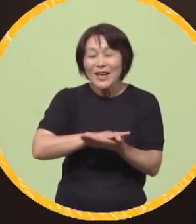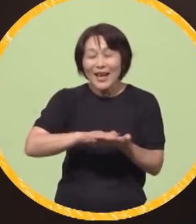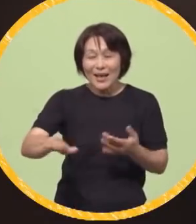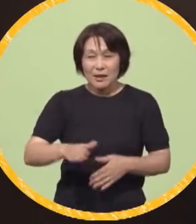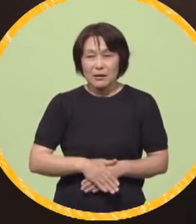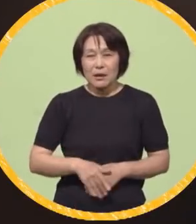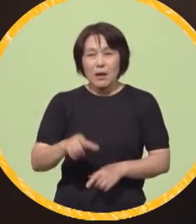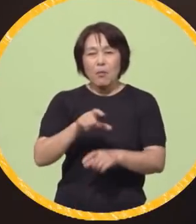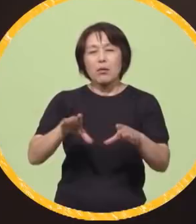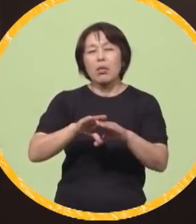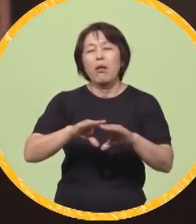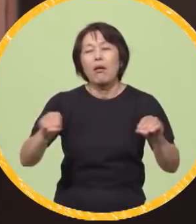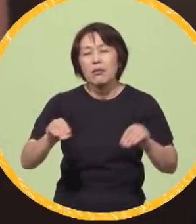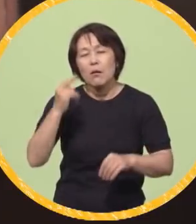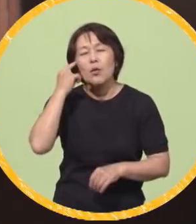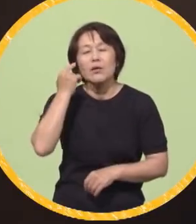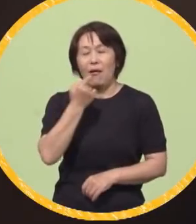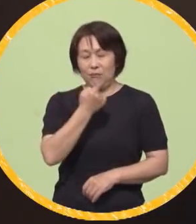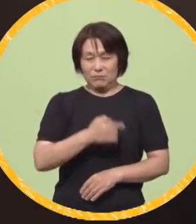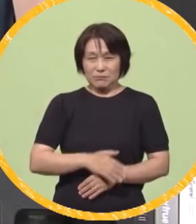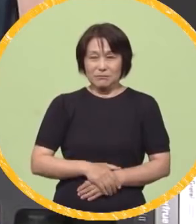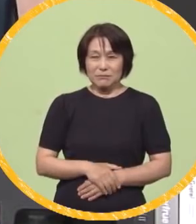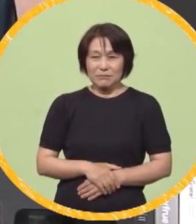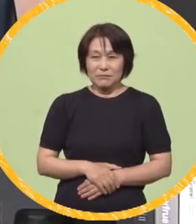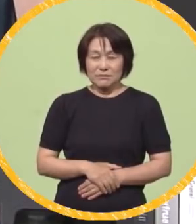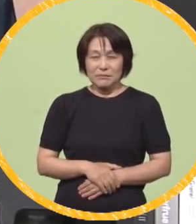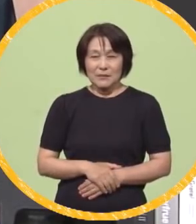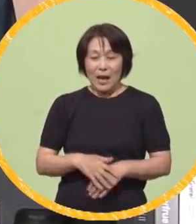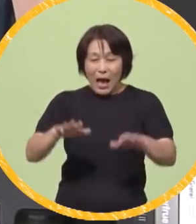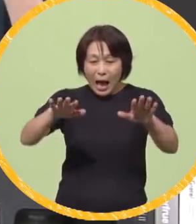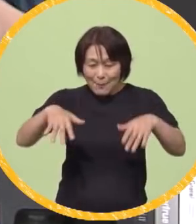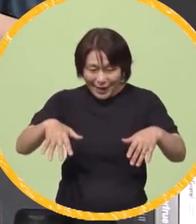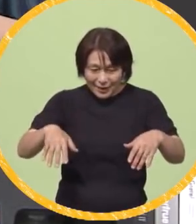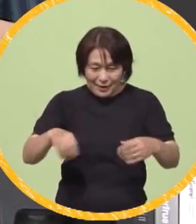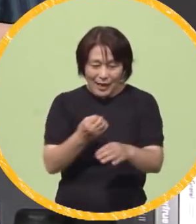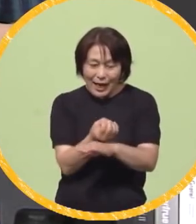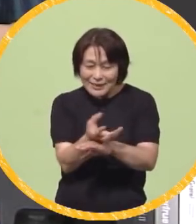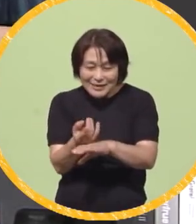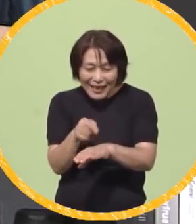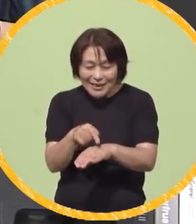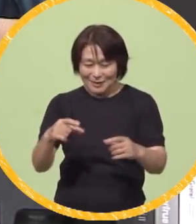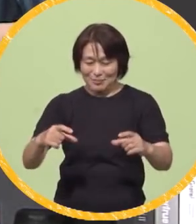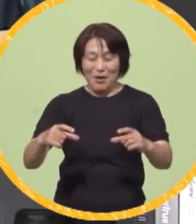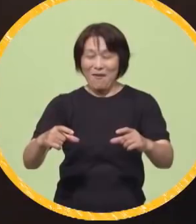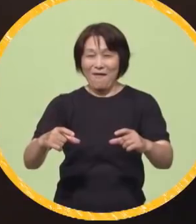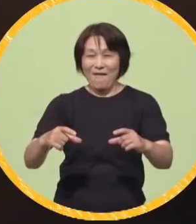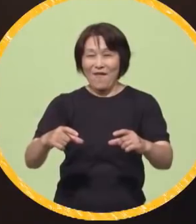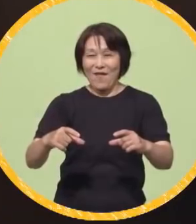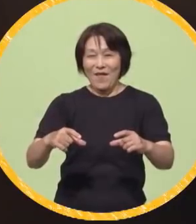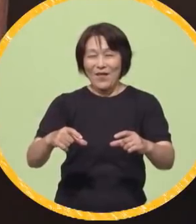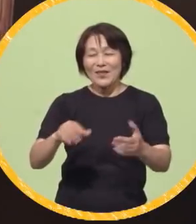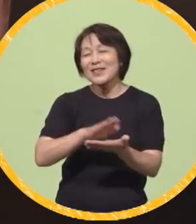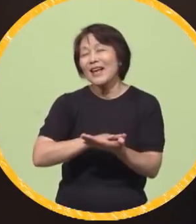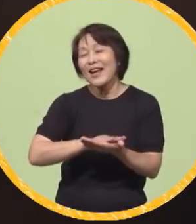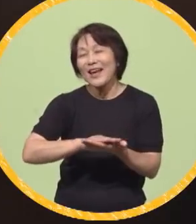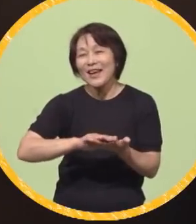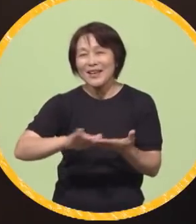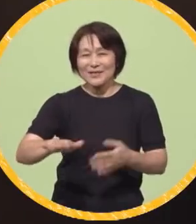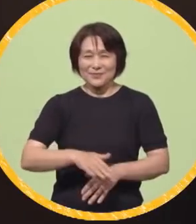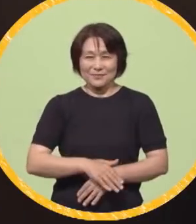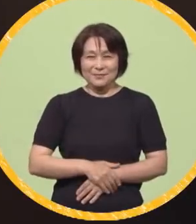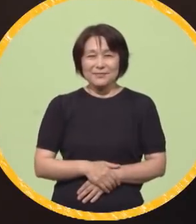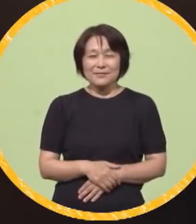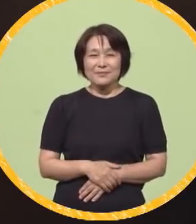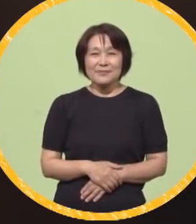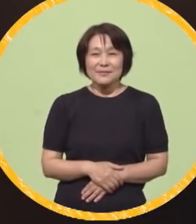ドロッと溶けたのが来るかと思ってた。すごい、 はい、横飴と紫陽花です。 いや素晴らしい。 なんかグラデーションもすごい綺麗だし、う